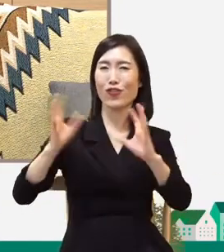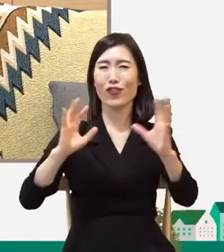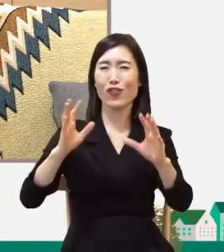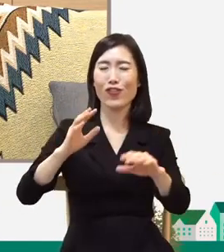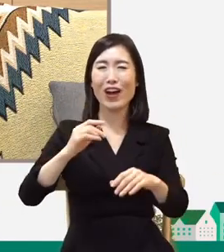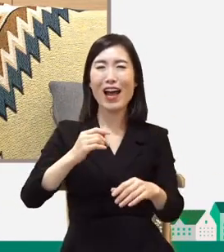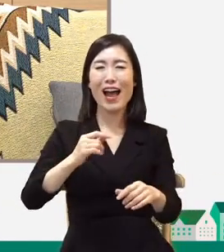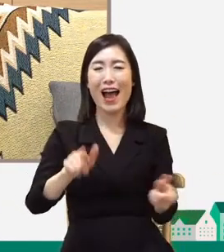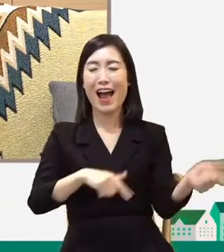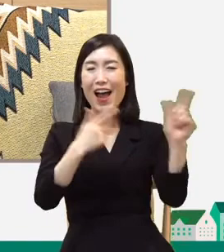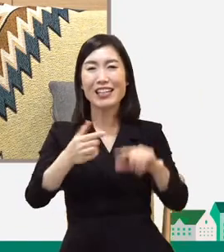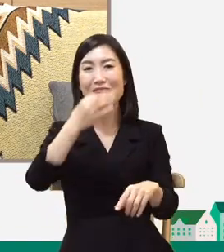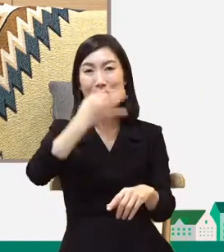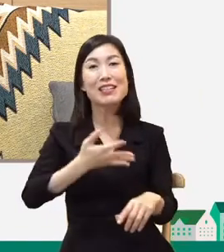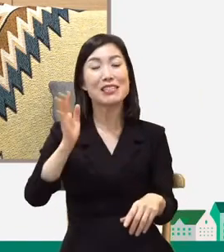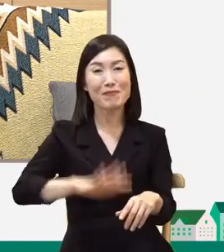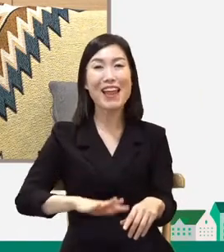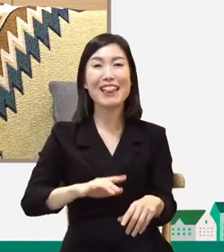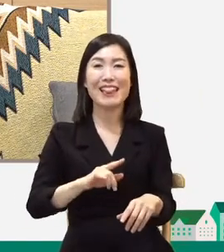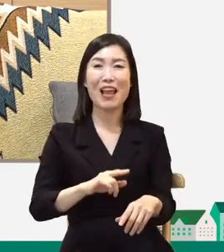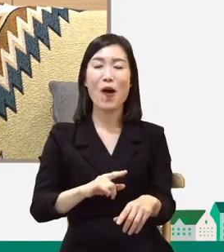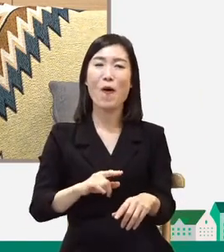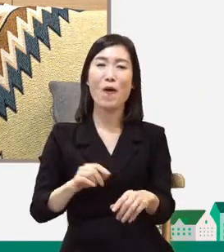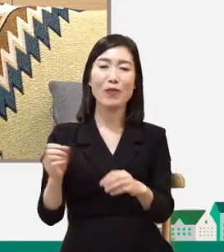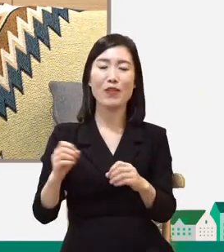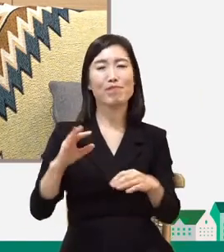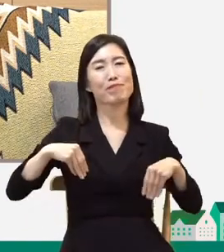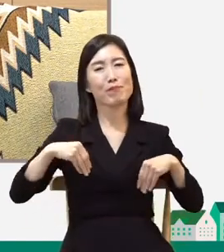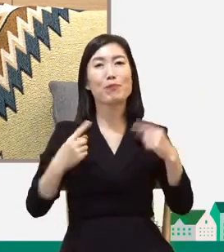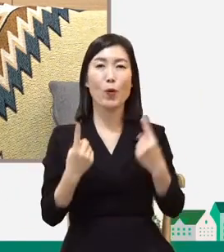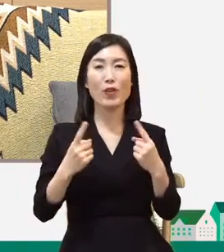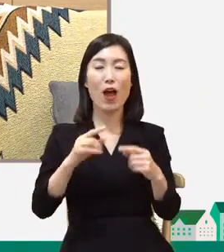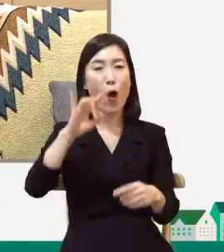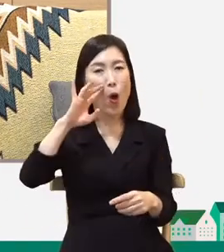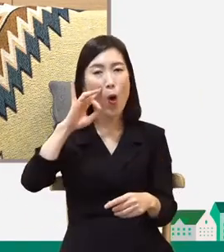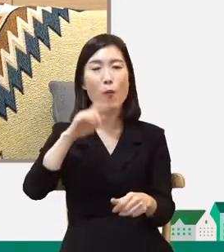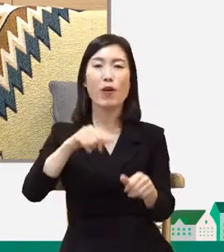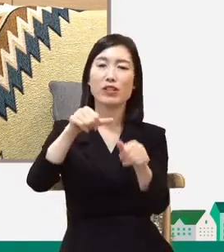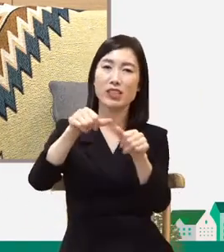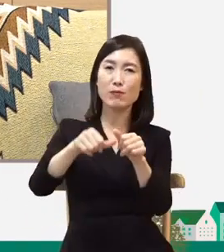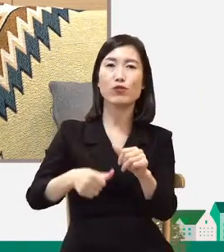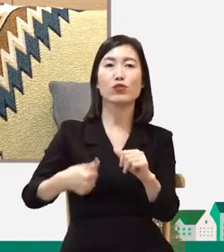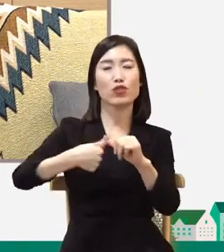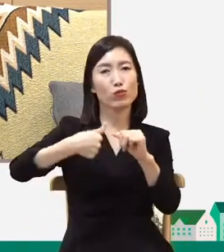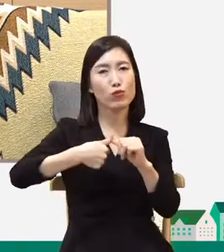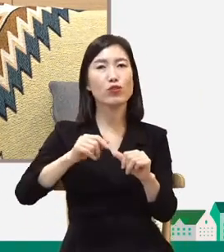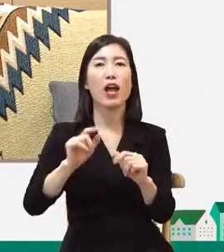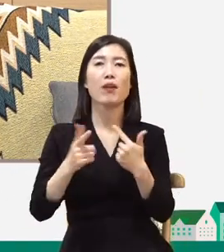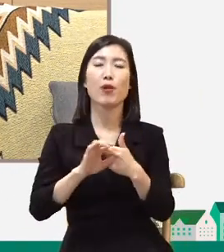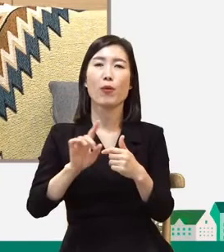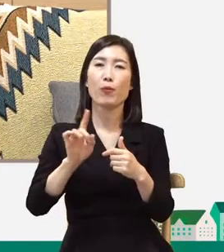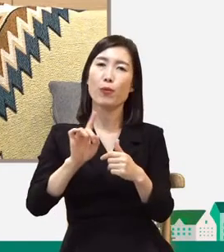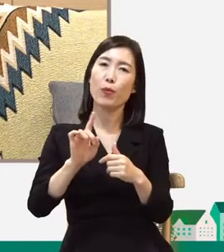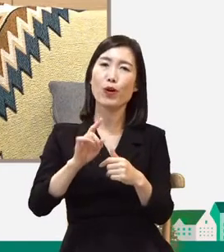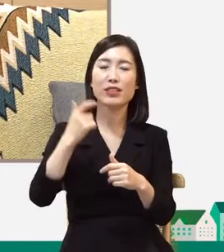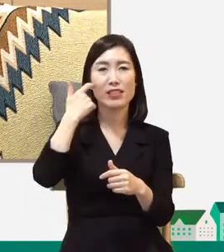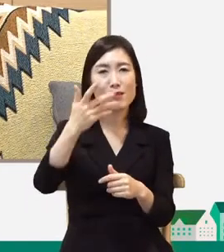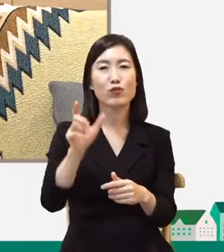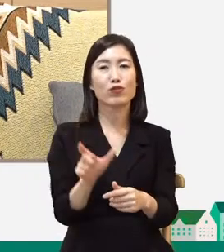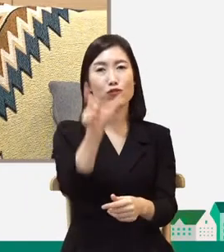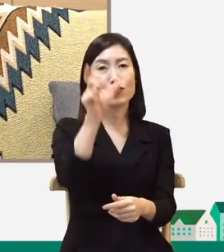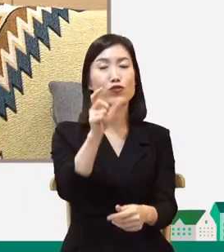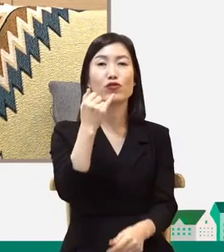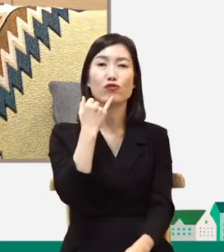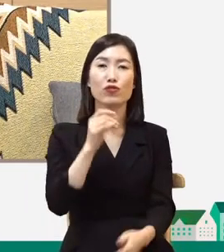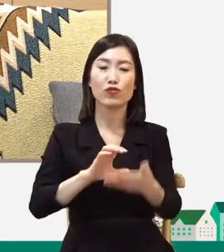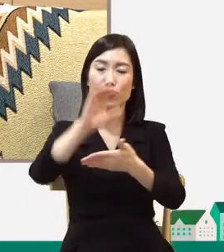컨퍼런스지만 많은 이야기를 서로 나누고 그러면 좋을 것 같아요. 그런 과정에서 잠깐 생각났던 게 저는 그런 생각이